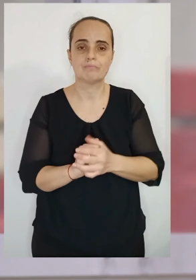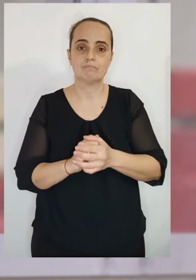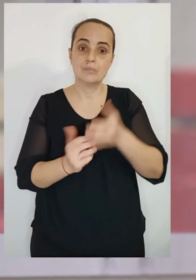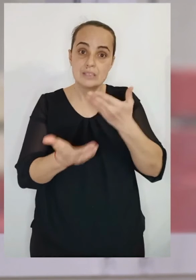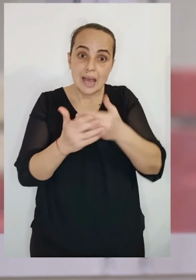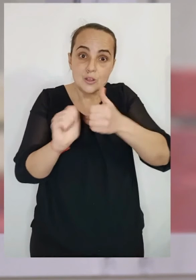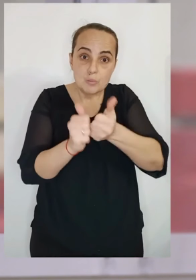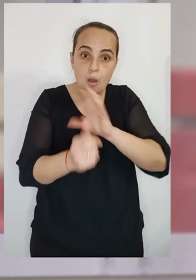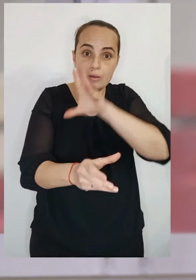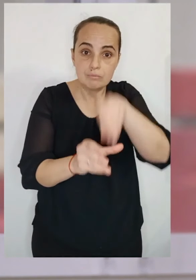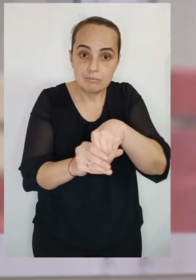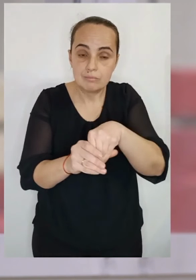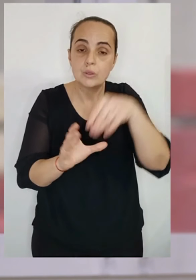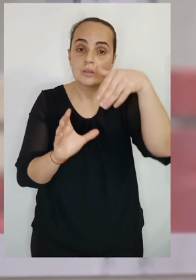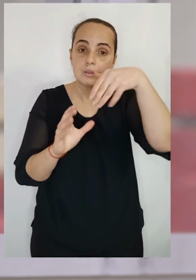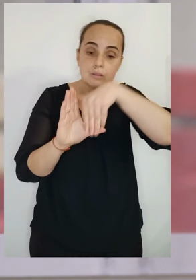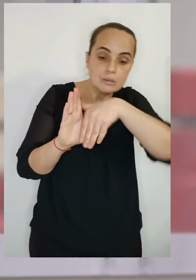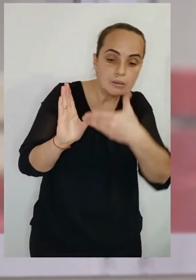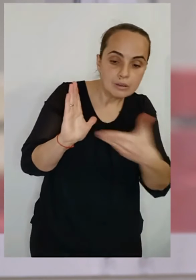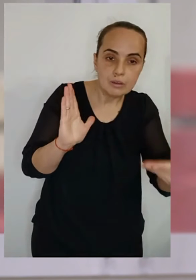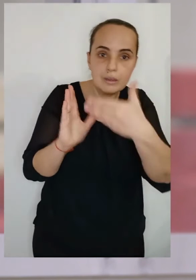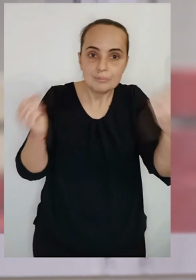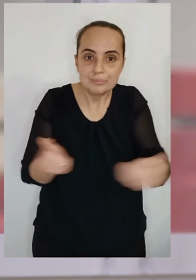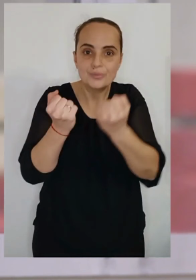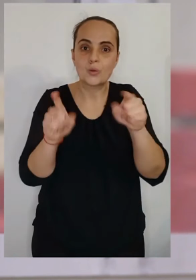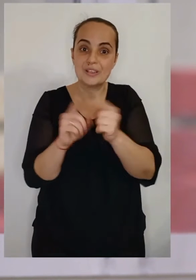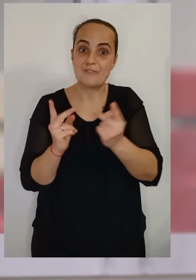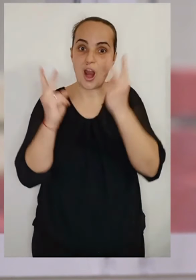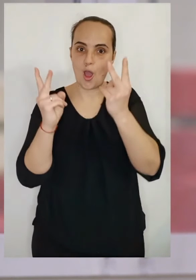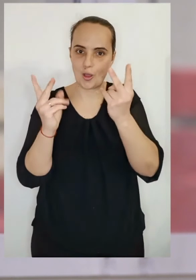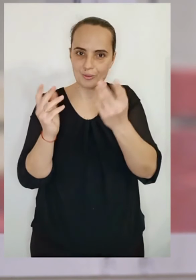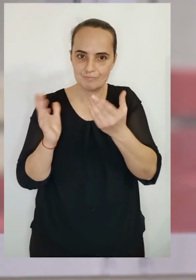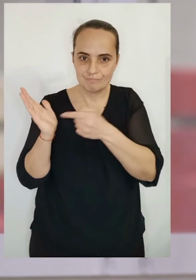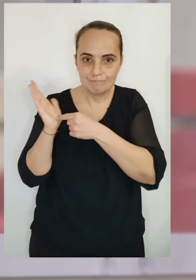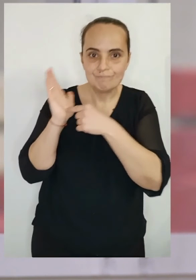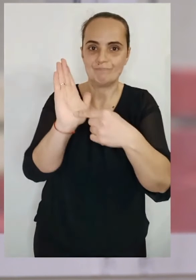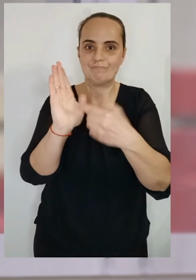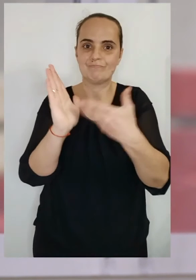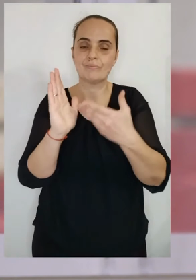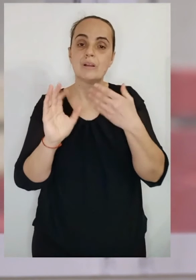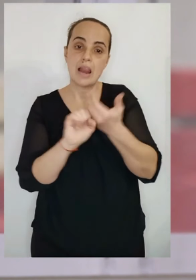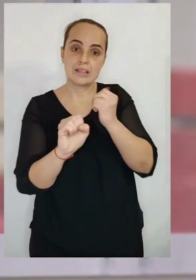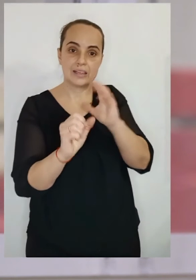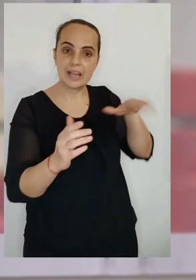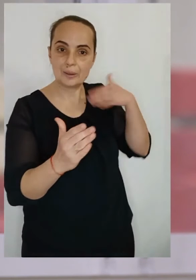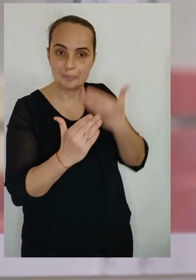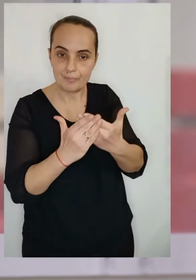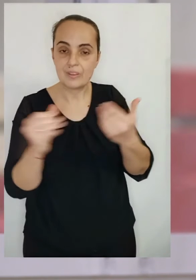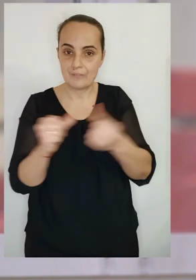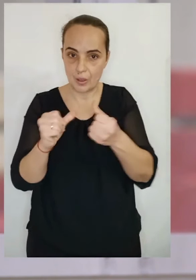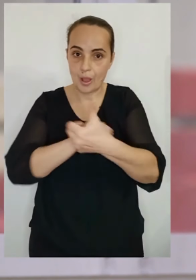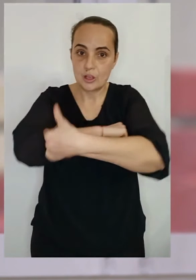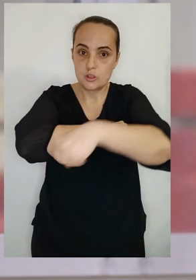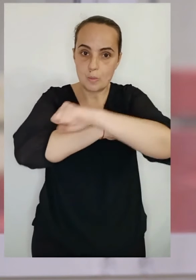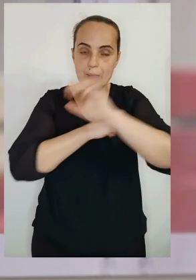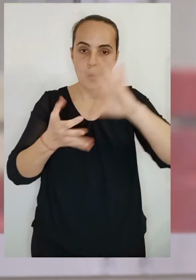l'activité sportive, en l'occurrence, c'est de promouvoir l'activité sportive et les valeurs. Et depuis donc l'année dernière, on fait ce qu'on appelle